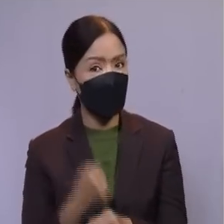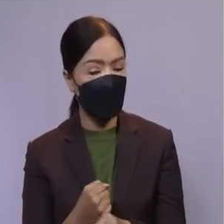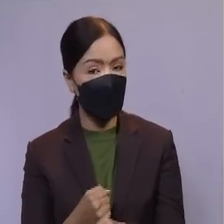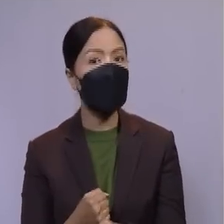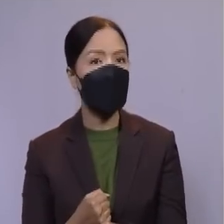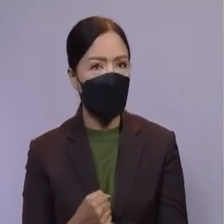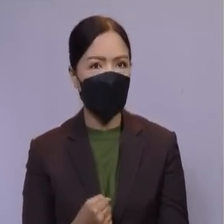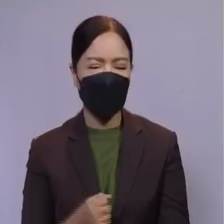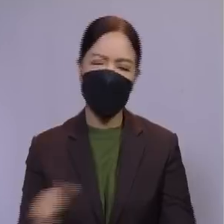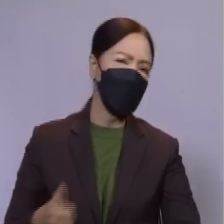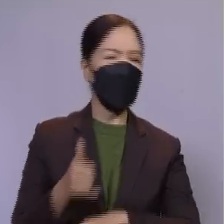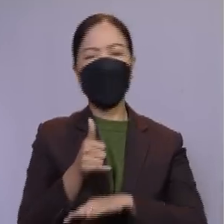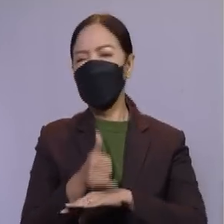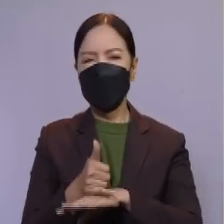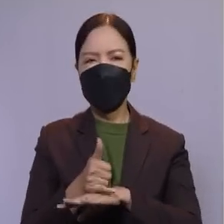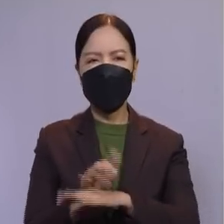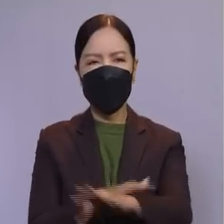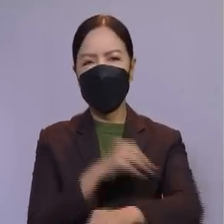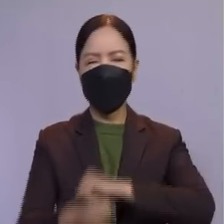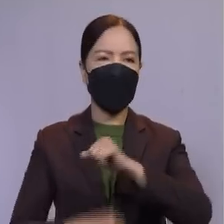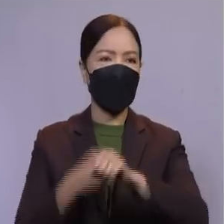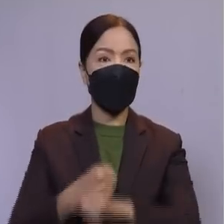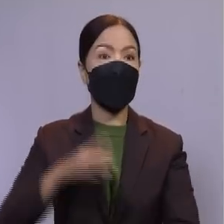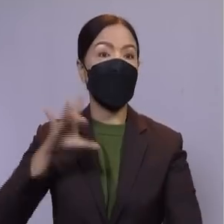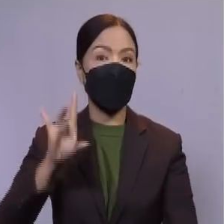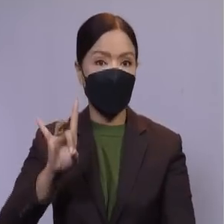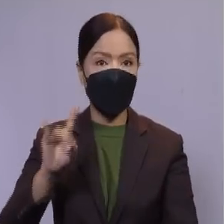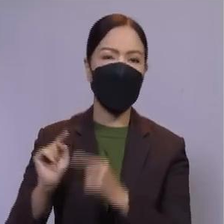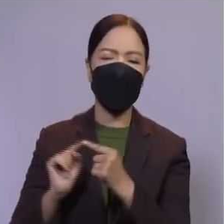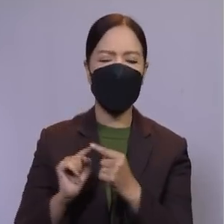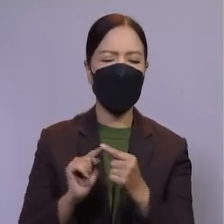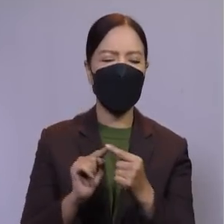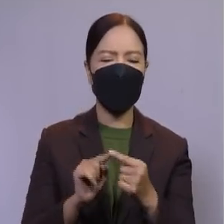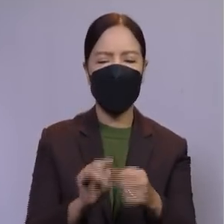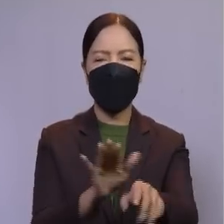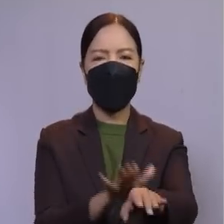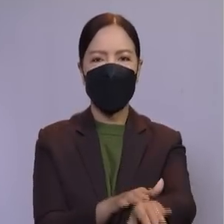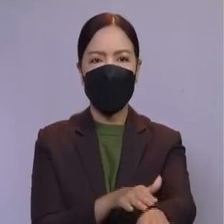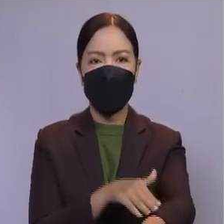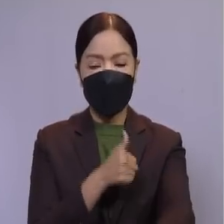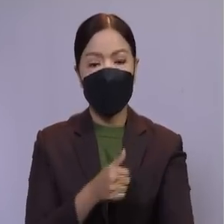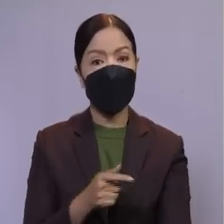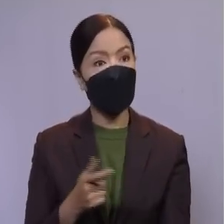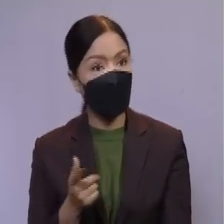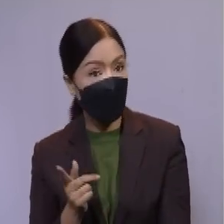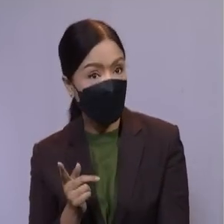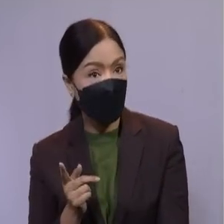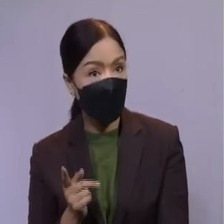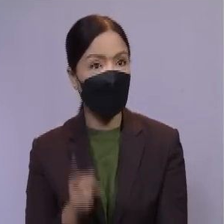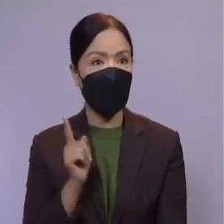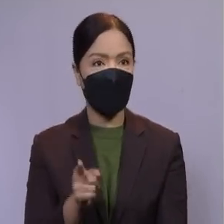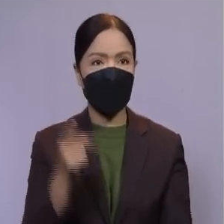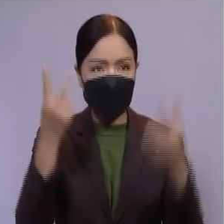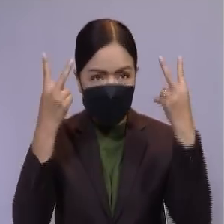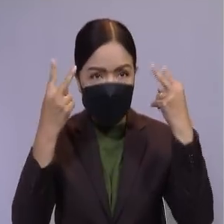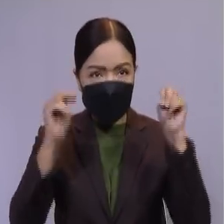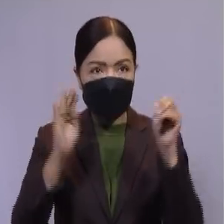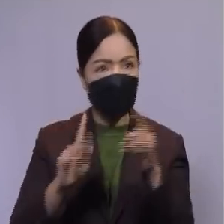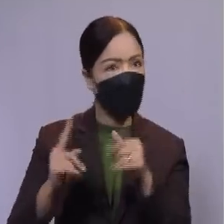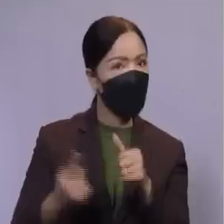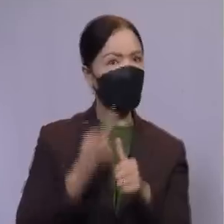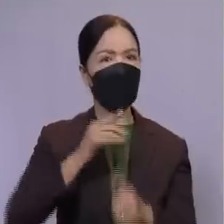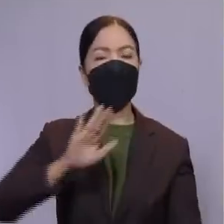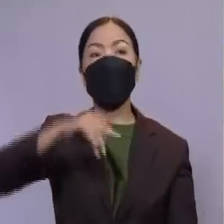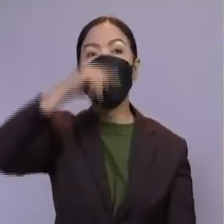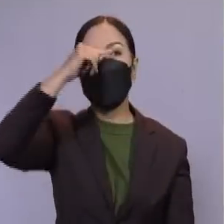ธรรมในการครองเก้าอี้นายกรัฐมนตรีต่อเนื่องยาวนานพลเอกประยุทธ์เนี่ยคุณผู้ชมต้องถือเป็นนายกรัฐมนตรีคนแรกของไทยเรา